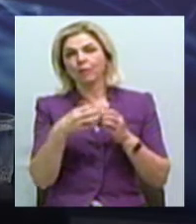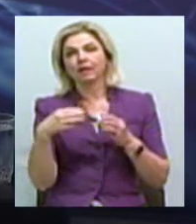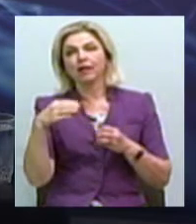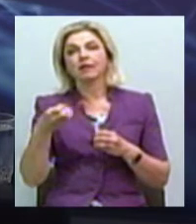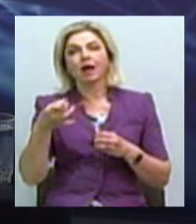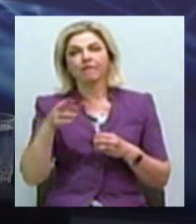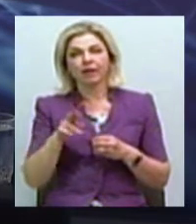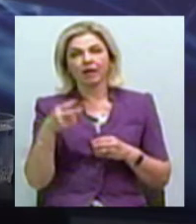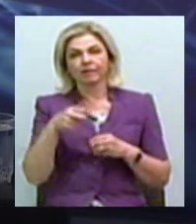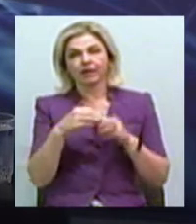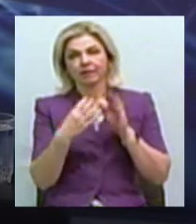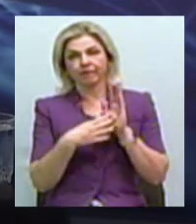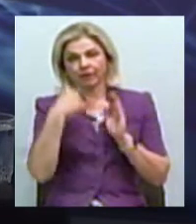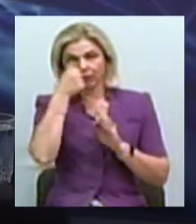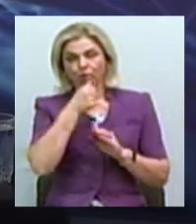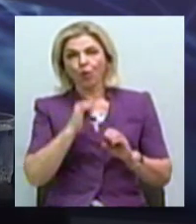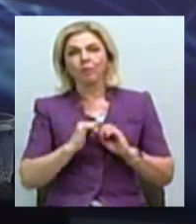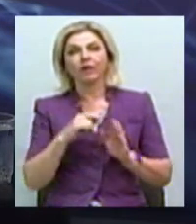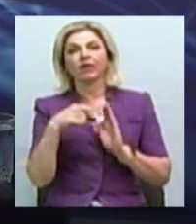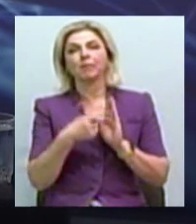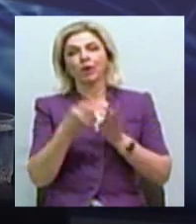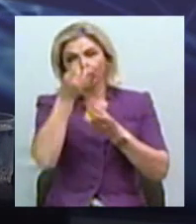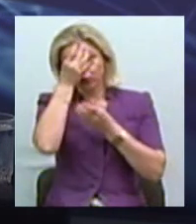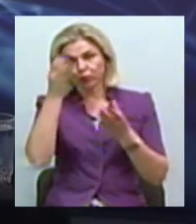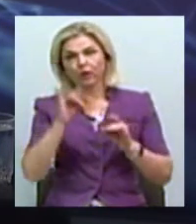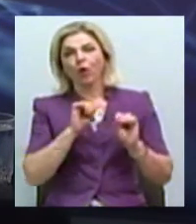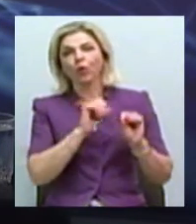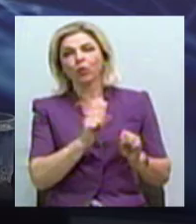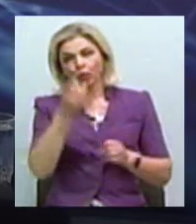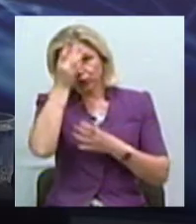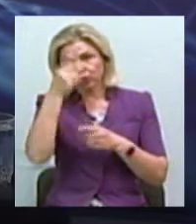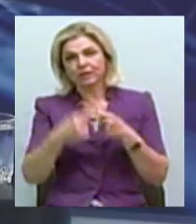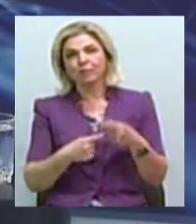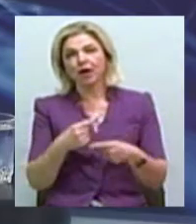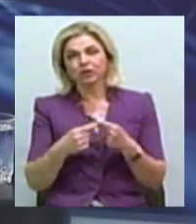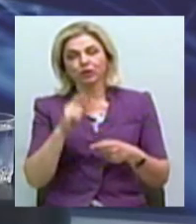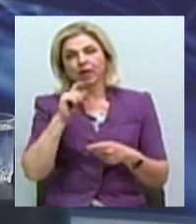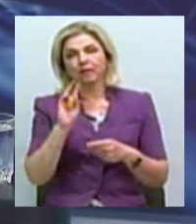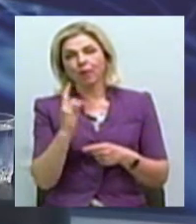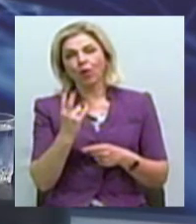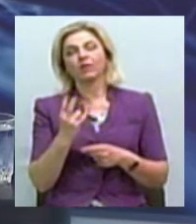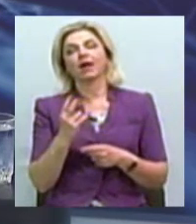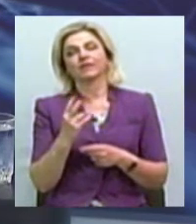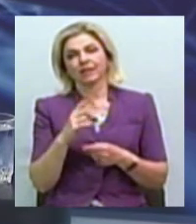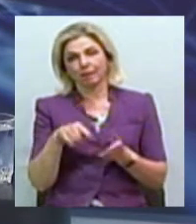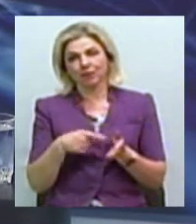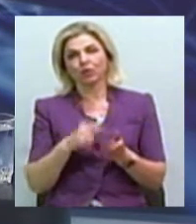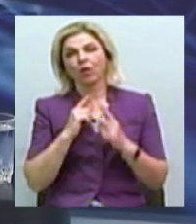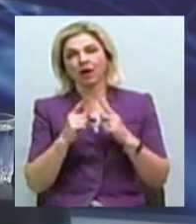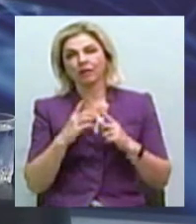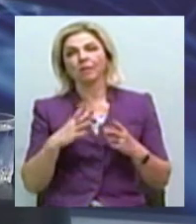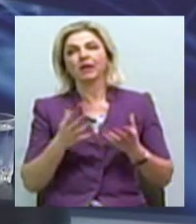травня 2019 року в Управлінні з питань культури та охорони культурної спадщини Миколаївської міської ради відбувся прийом